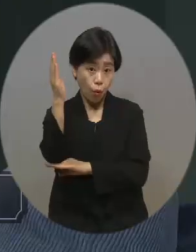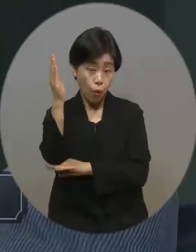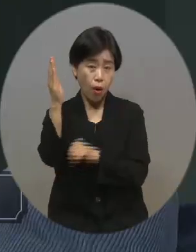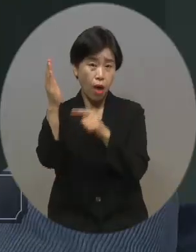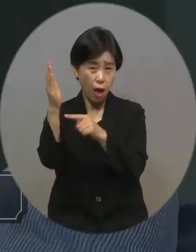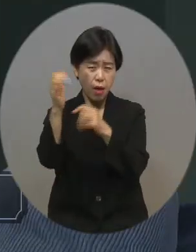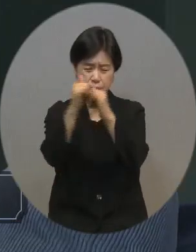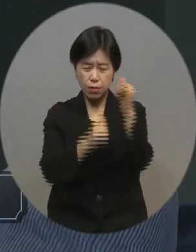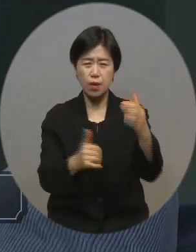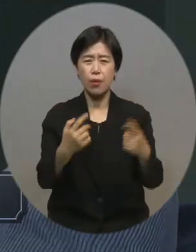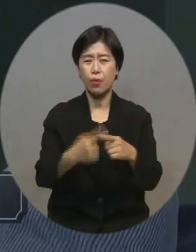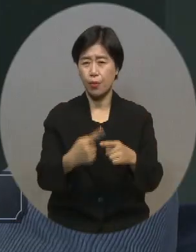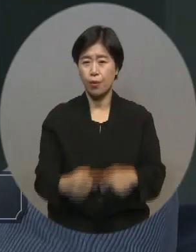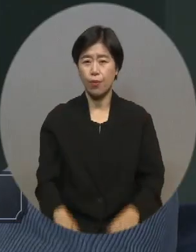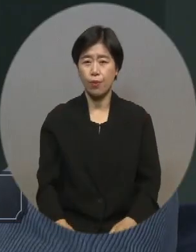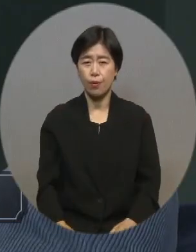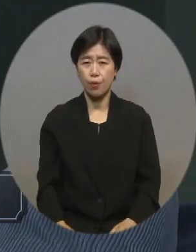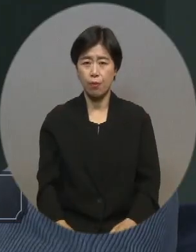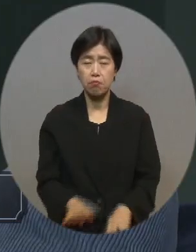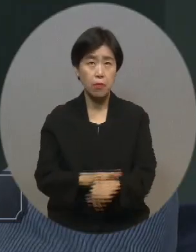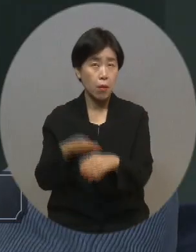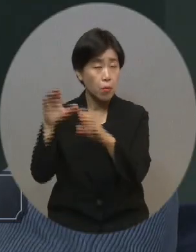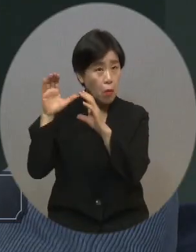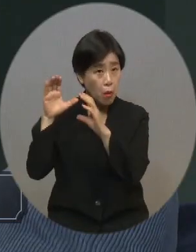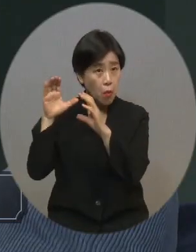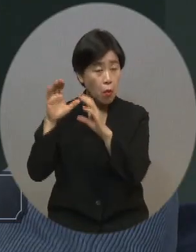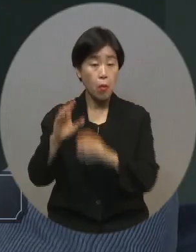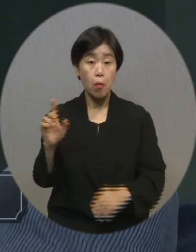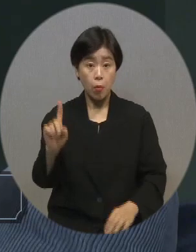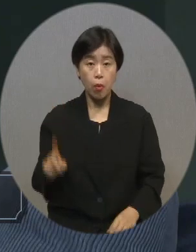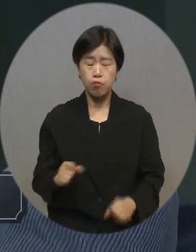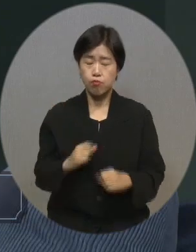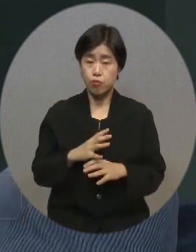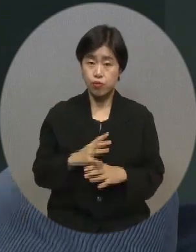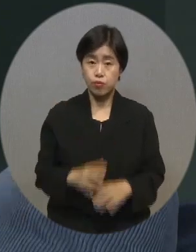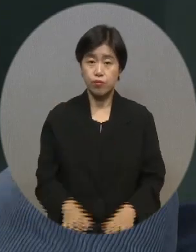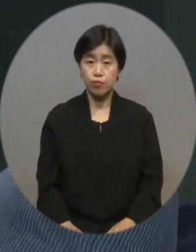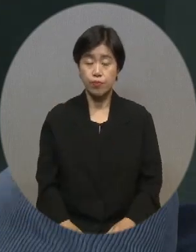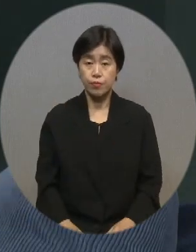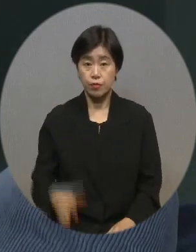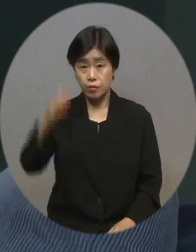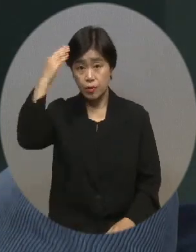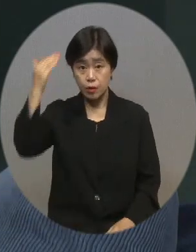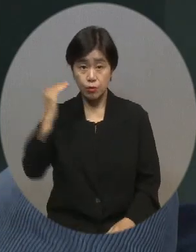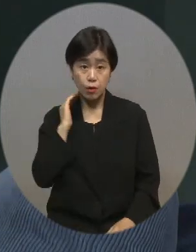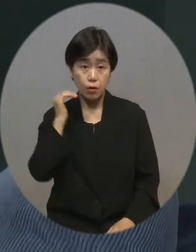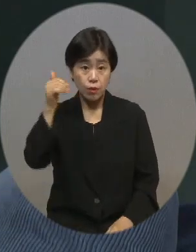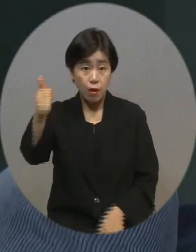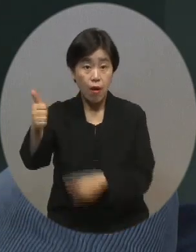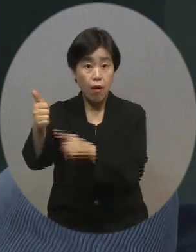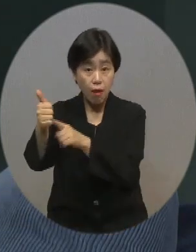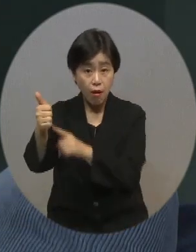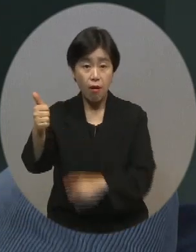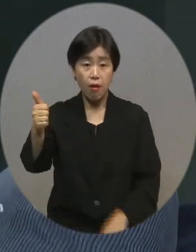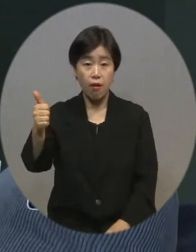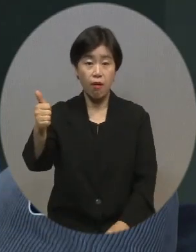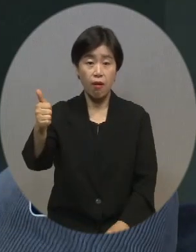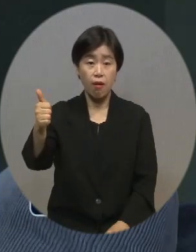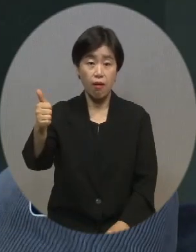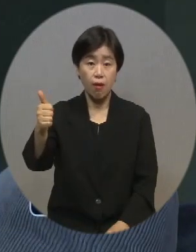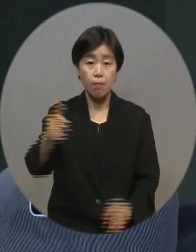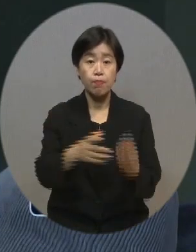이걸 이제 유심히 들었는데 그날 들으면서 제가 놀란 거는 우리나라 대통령 중에서 수십 년 만에